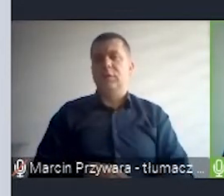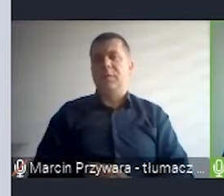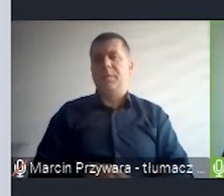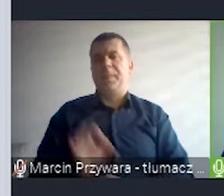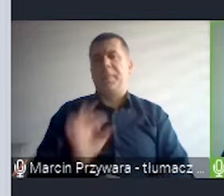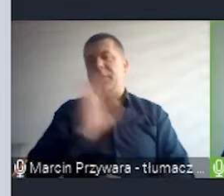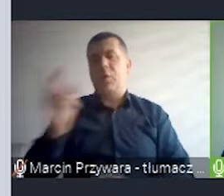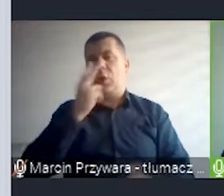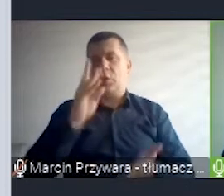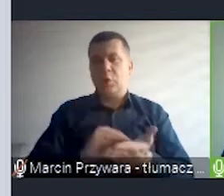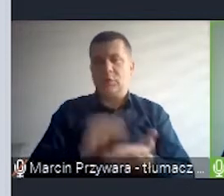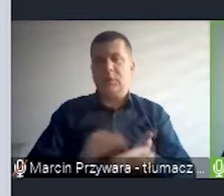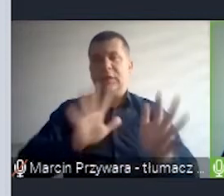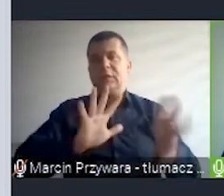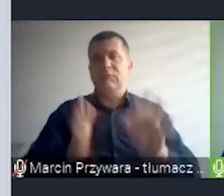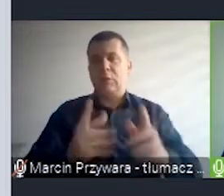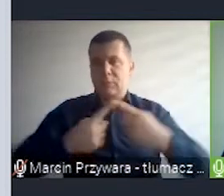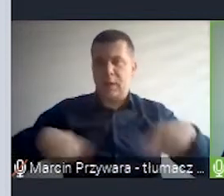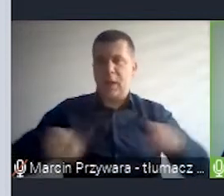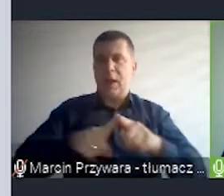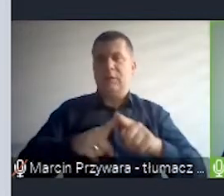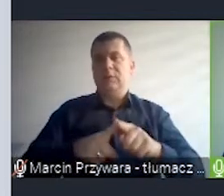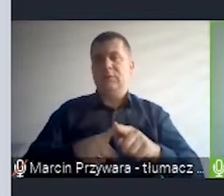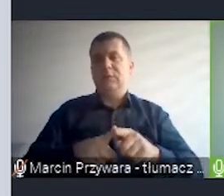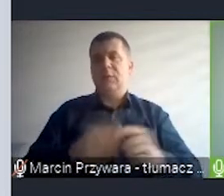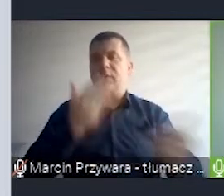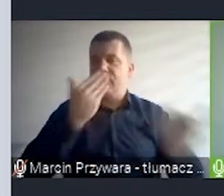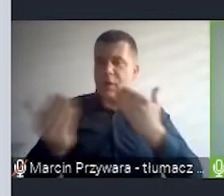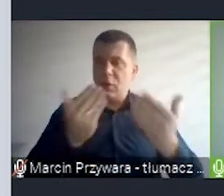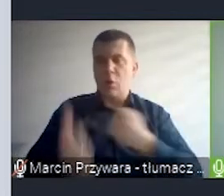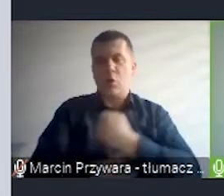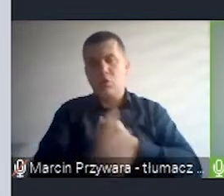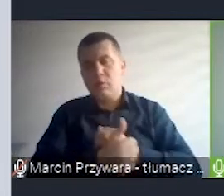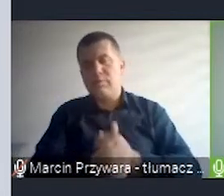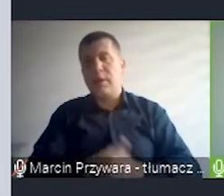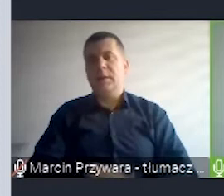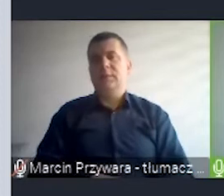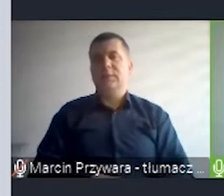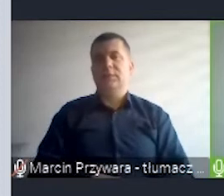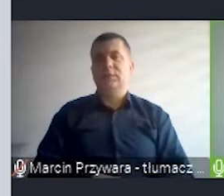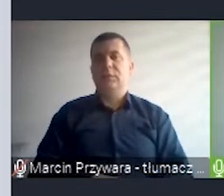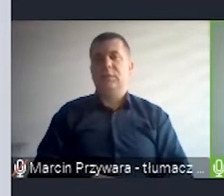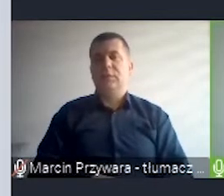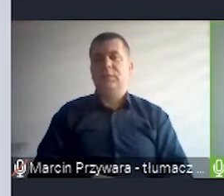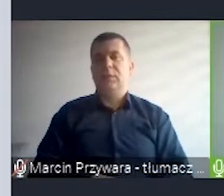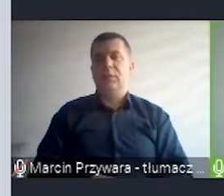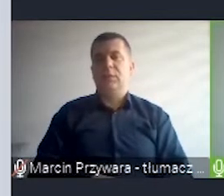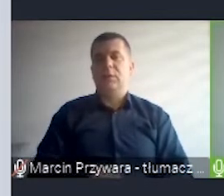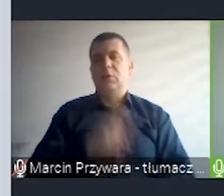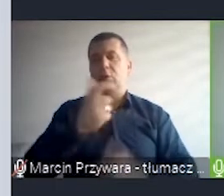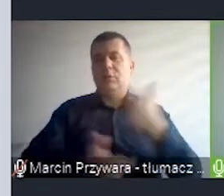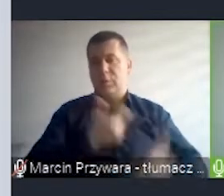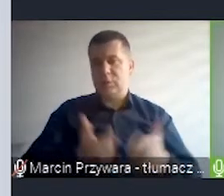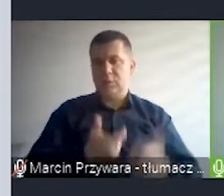swoich doświadczeń, sposobu realizacji projektu, wyglądu dokumentacji, którą Państwo